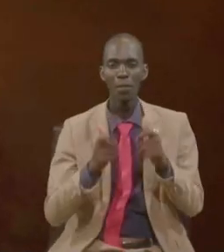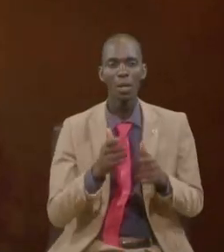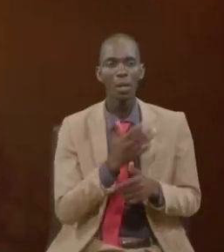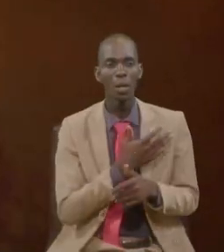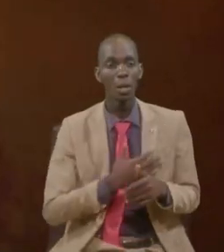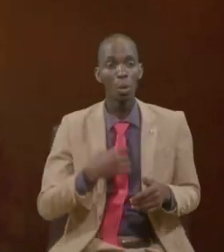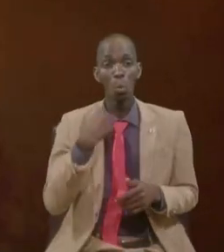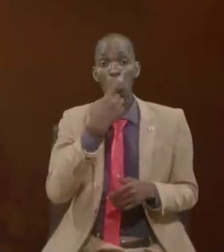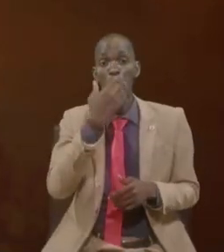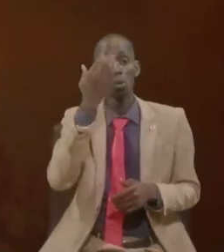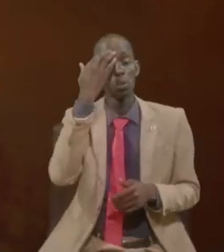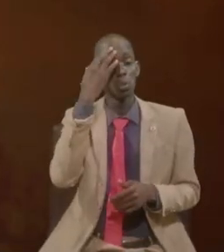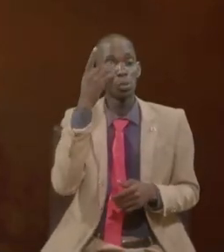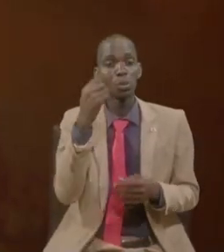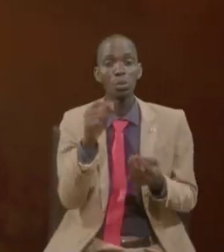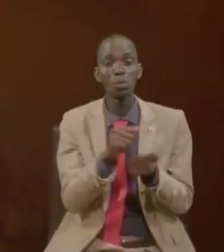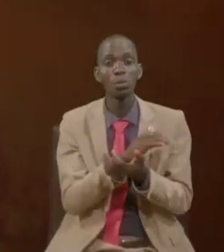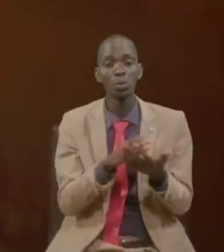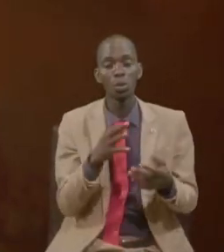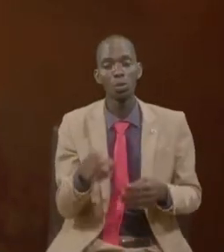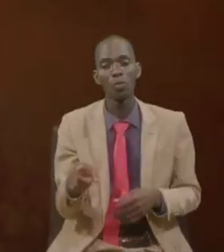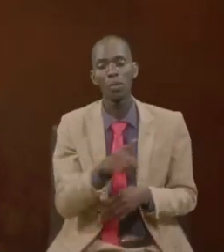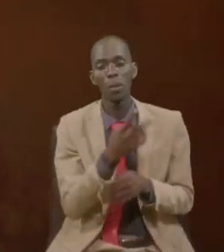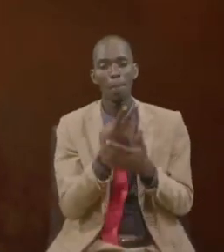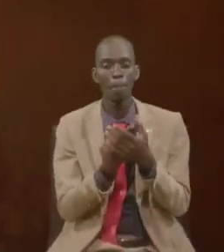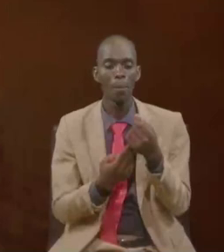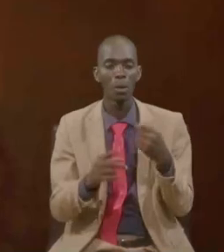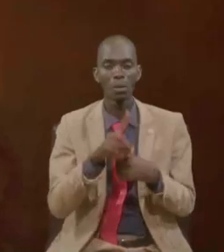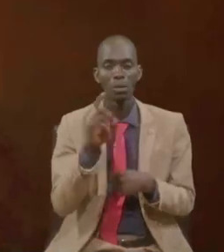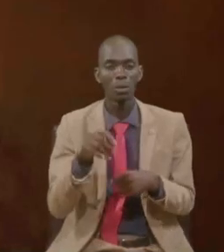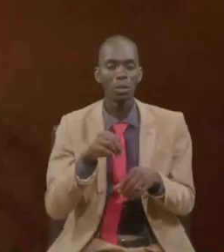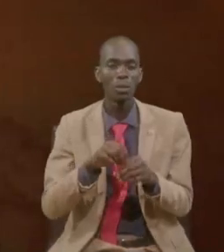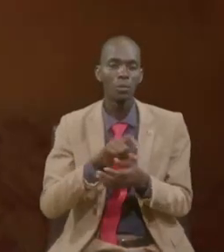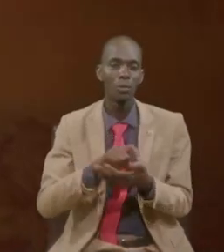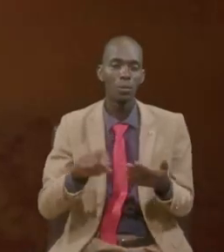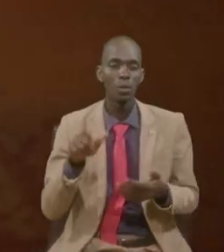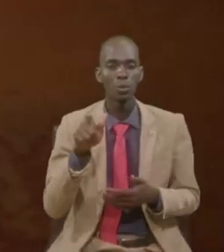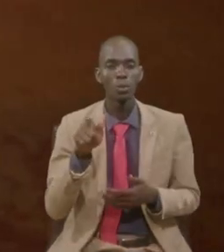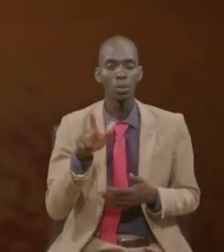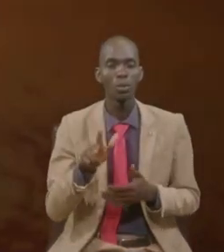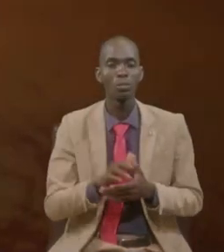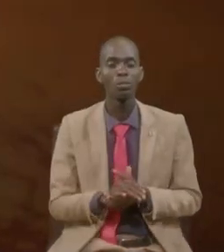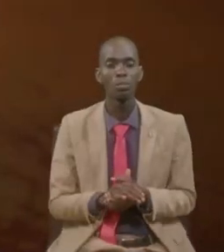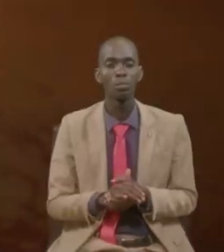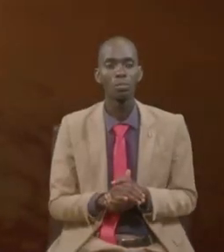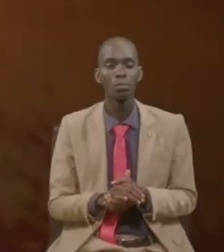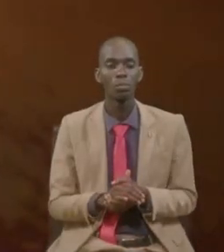surgira. Et qui connaît les châtiments des uns et des autres. Verset 23